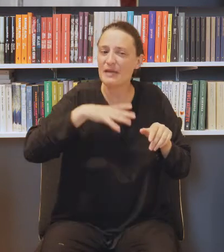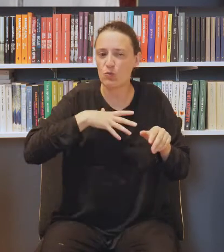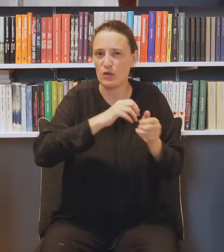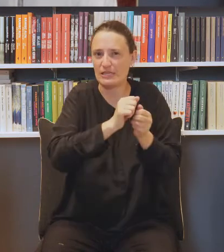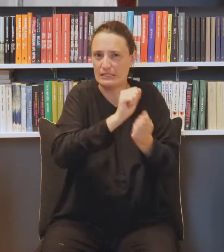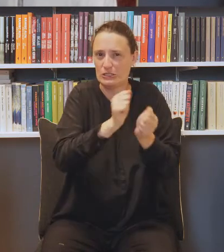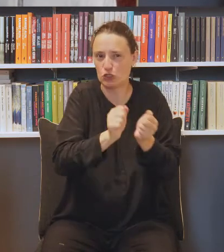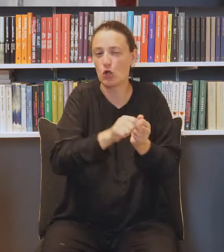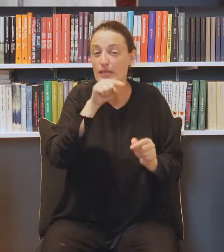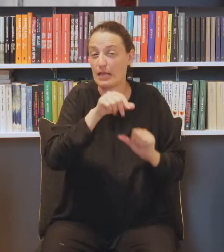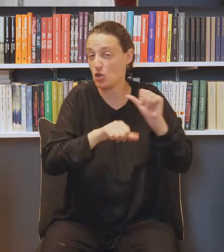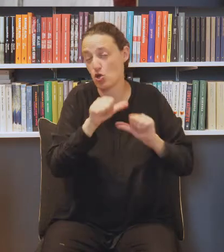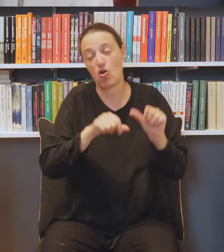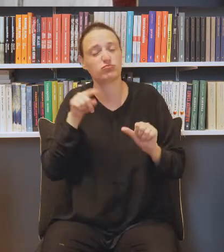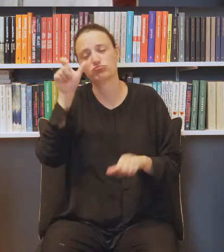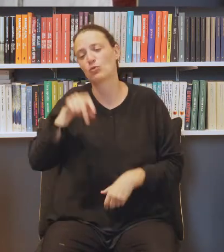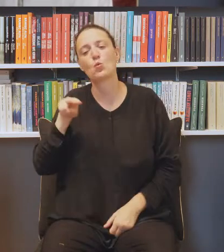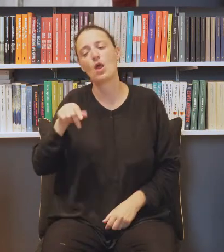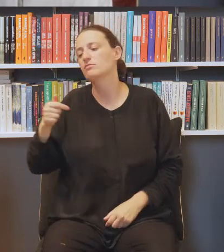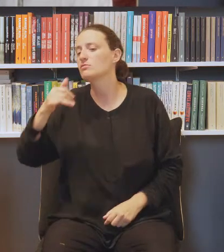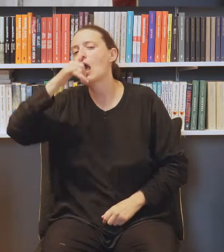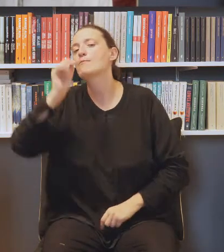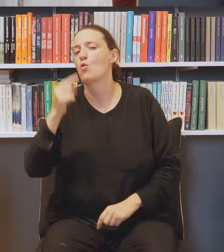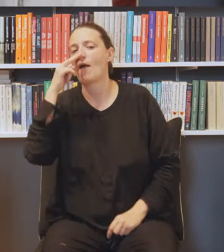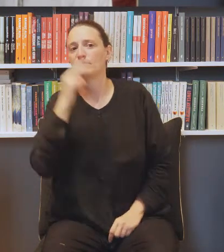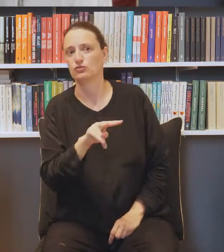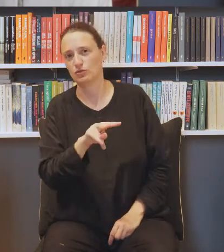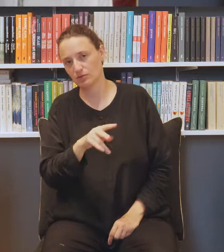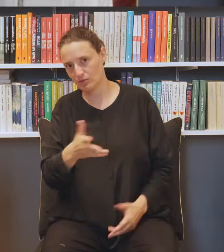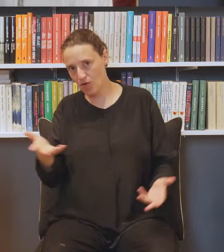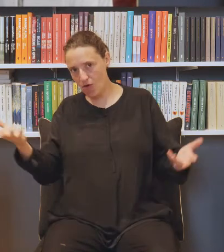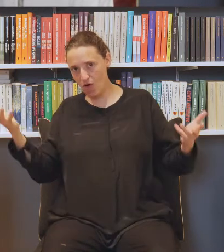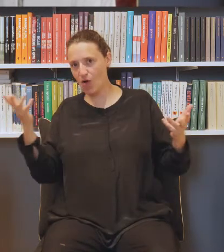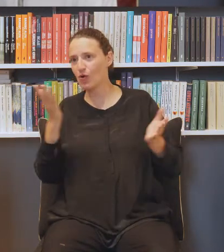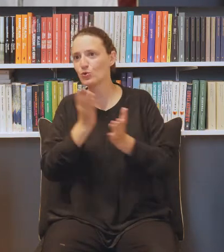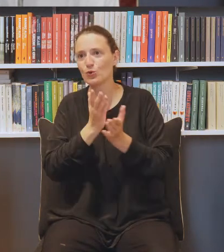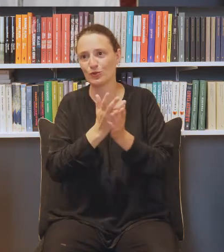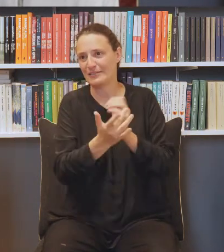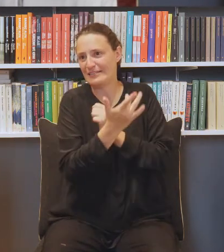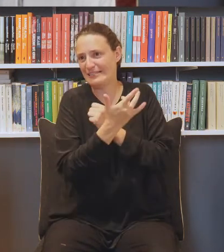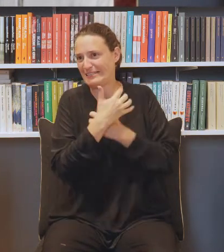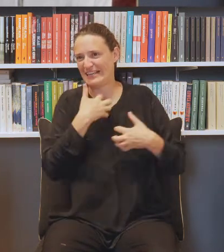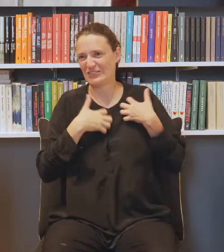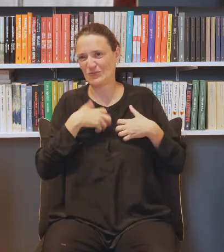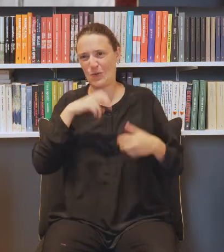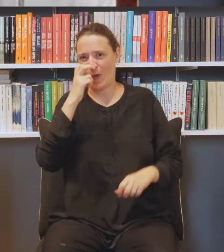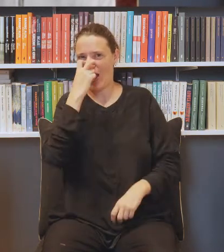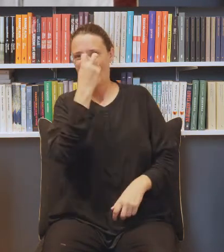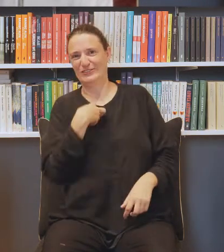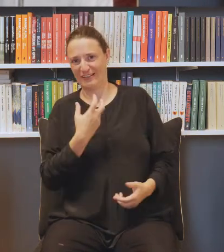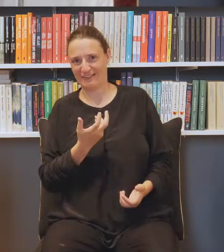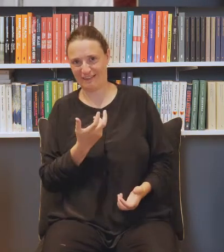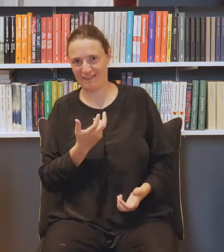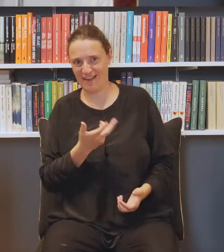tym roku i Ula już nie mogła widzieć tych schodków, no to naprawdę trzeba być złośliwym, bo to musiał być ktoś, kto mnie nie